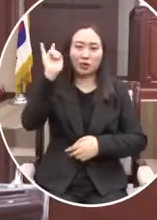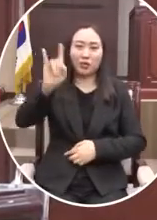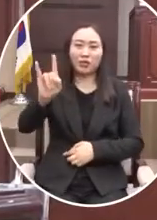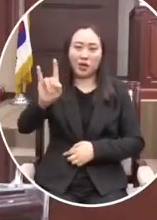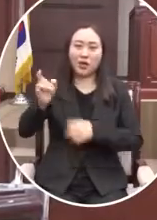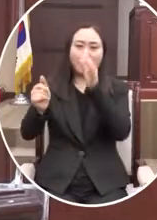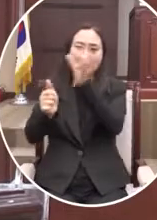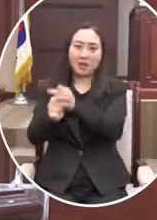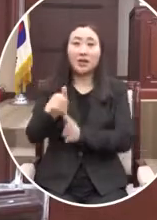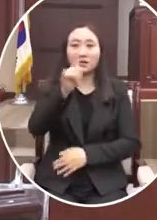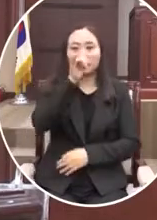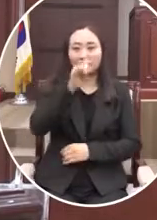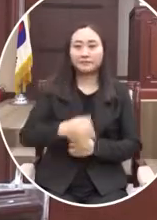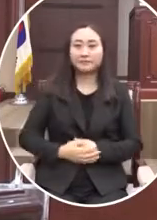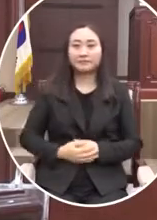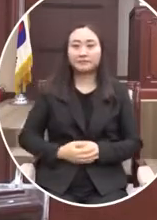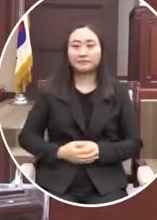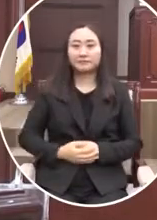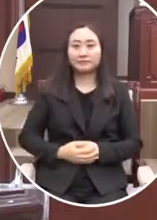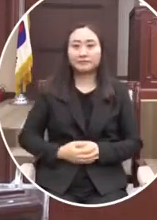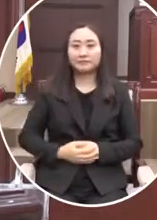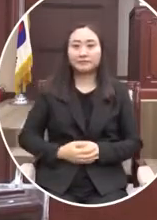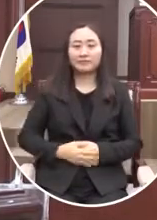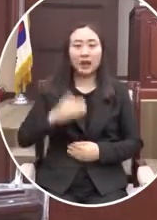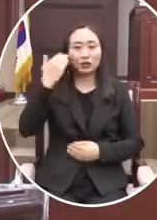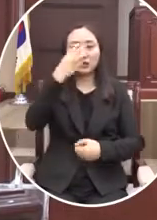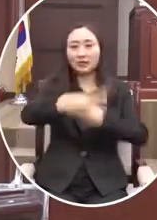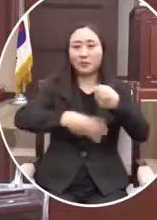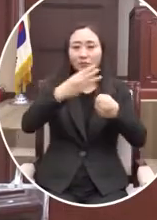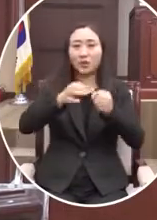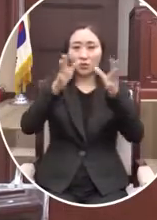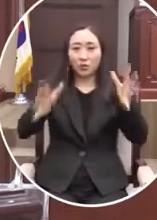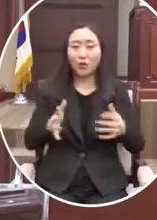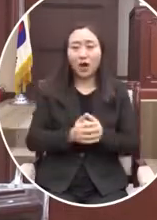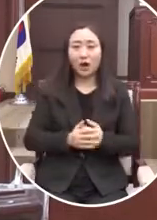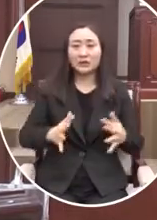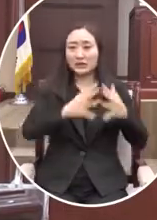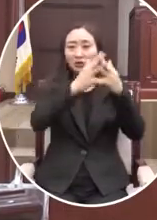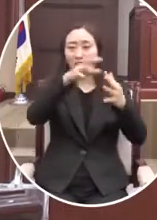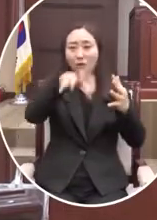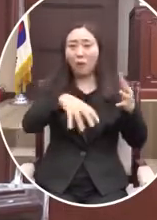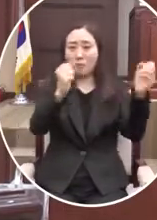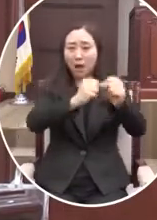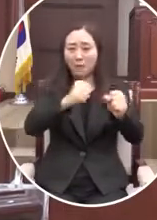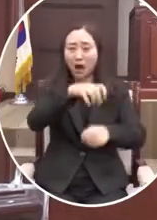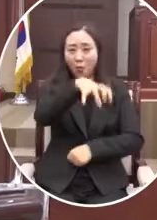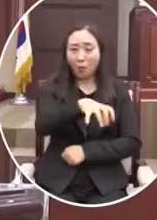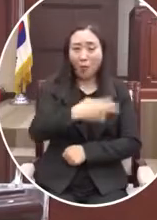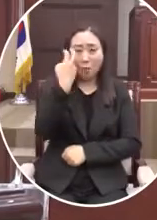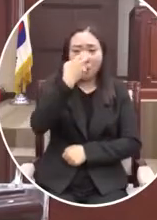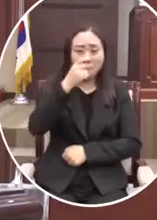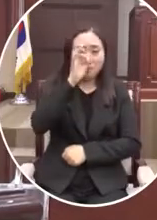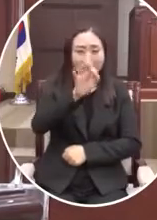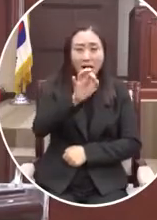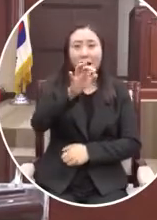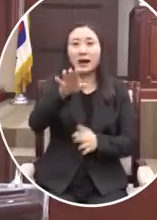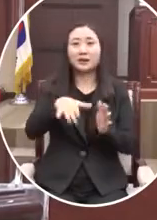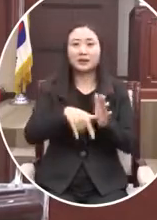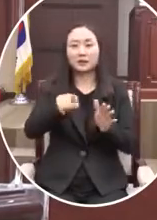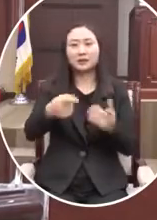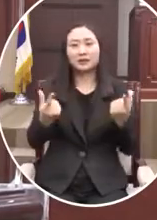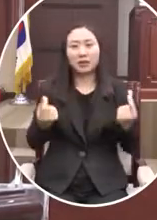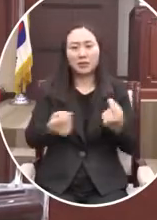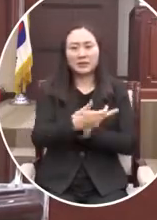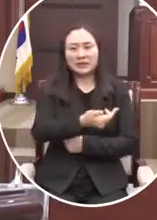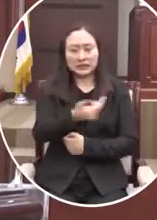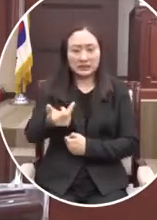원청도 현대산업개발이었습니다. 최근 3년간 건설 현장 붕괴 사고 조사에 따르면